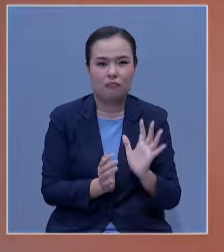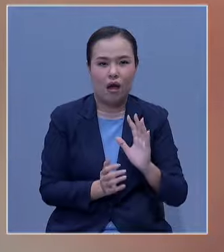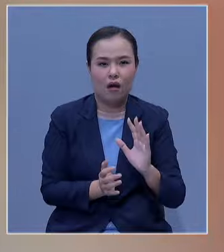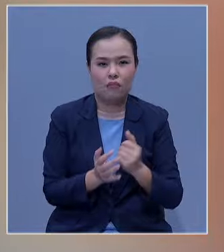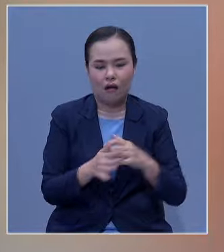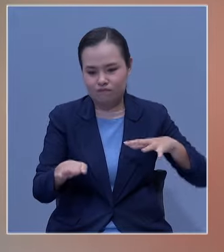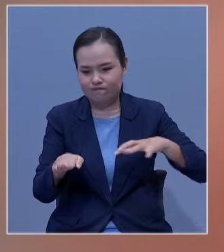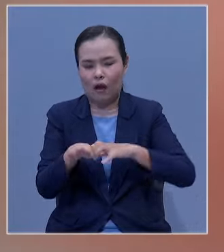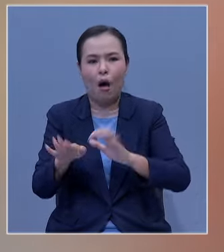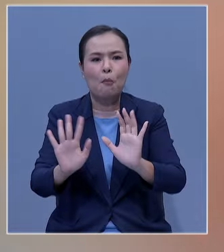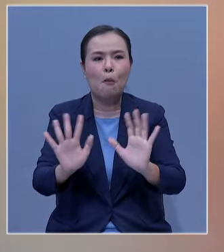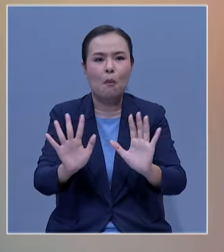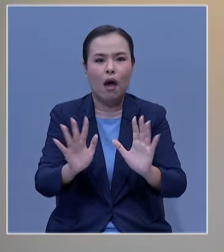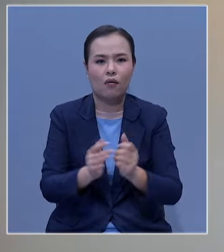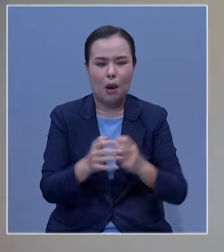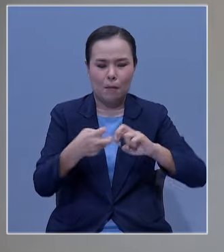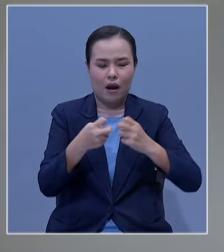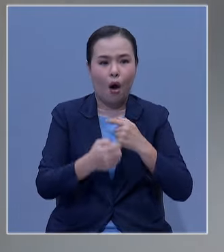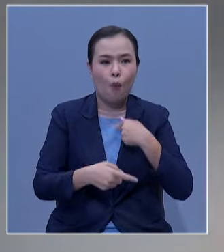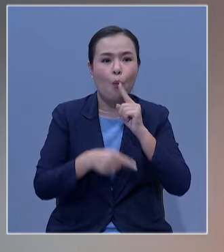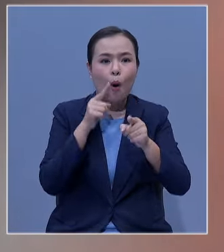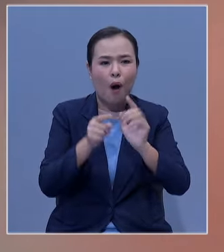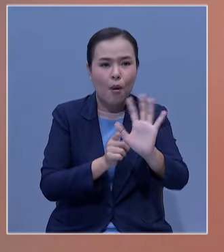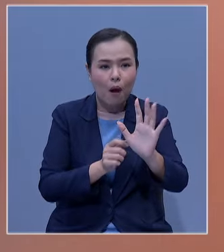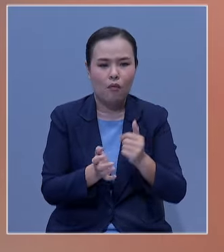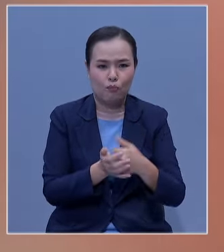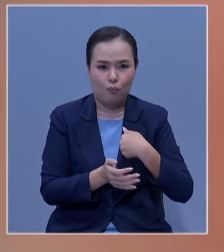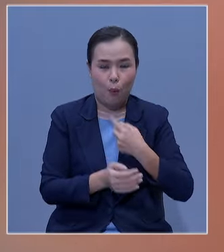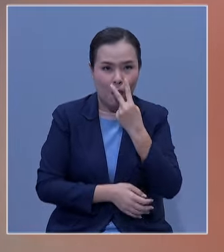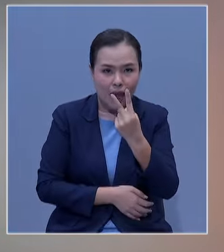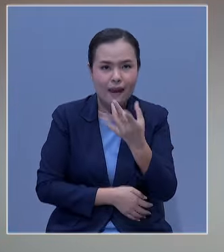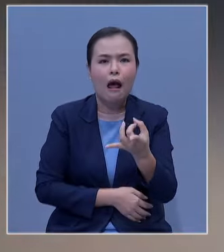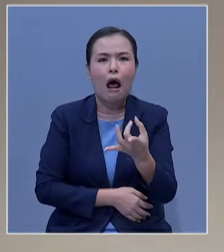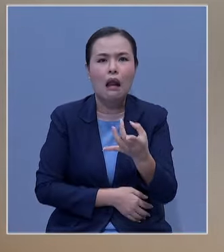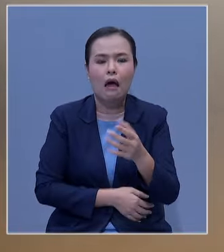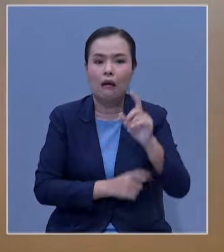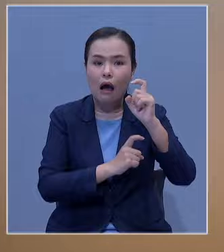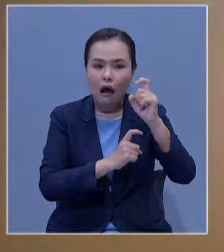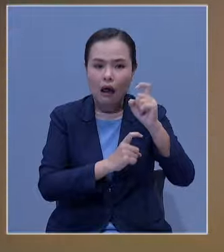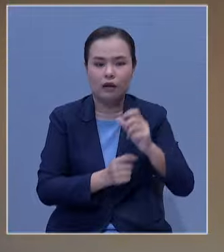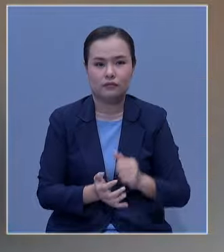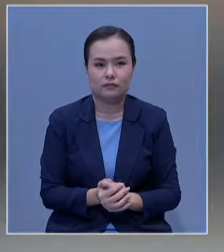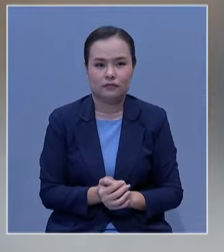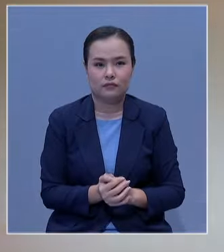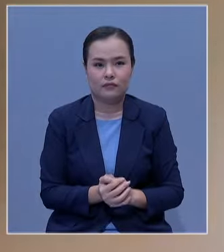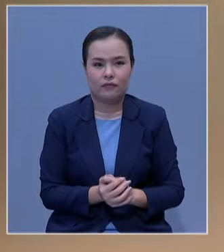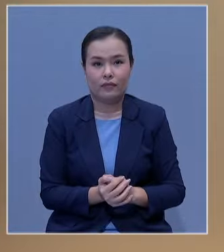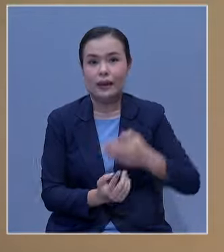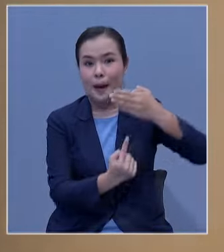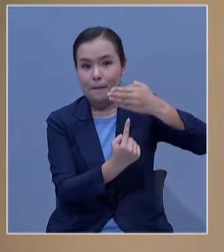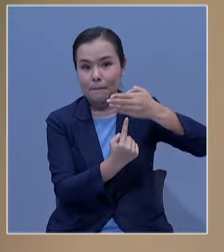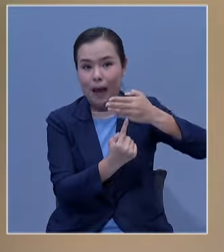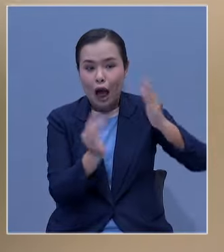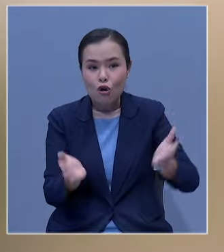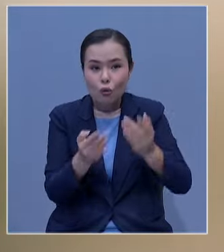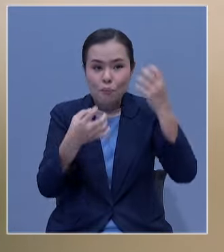ตำเฮาเหตุจังไหนแม่นวะไม่ดราม่าผมเด้อครับผมถ่ายเบิ่งนะครับว่าเหตุการณ์จ่าๆเป็นยังไงครับนี่ครับพี่น้องป้ายอุลวนนรงค์นะครับ